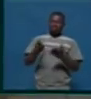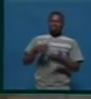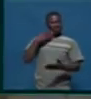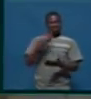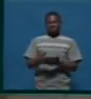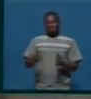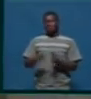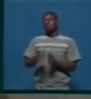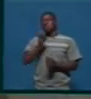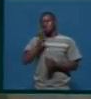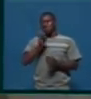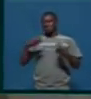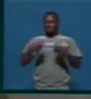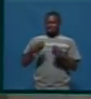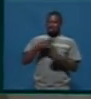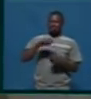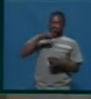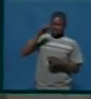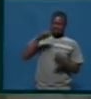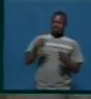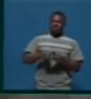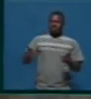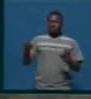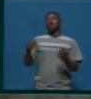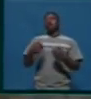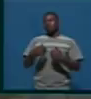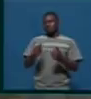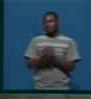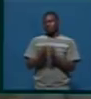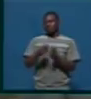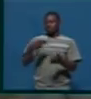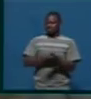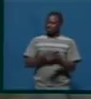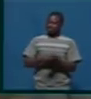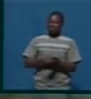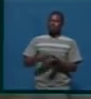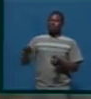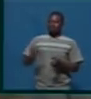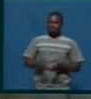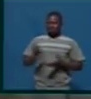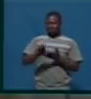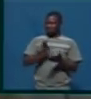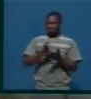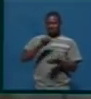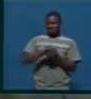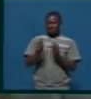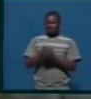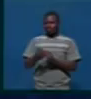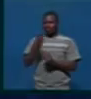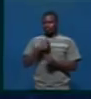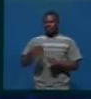Mais avec le nouveau code, ce n'est plus le cas. La communication ou la télécommunication est considérée comme une